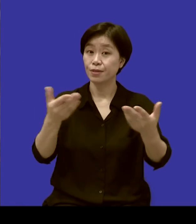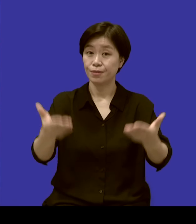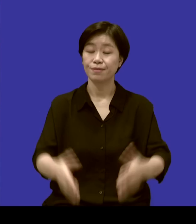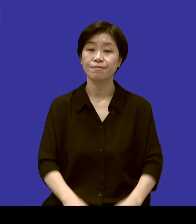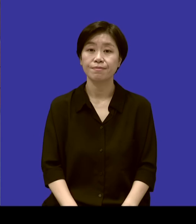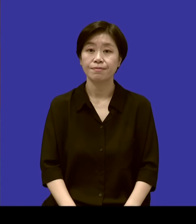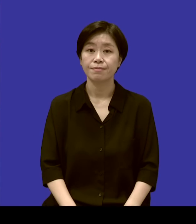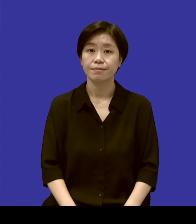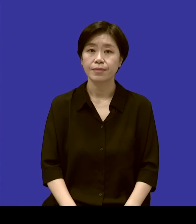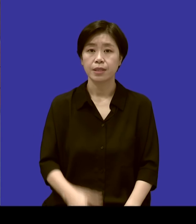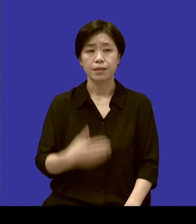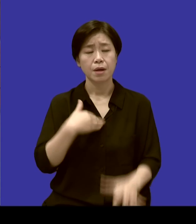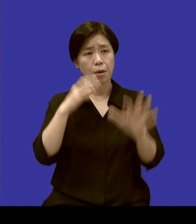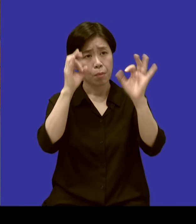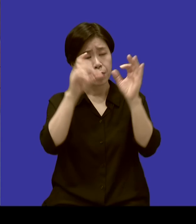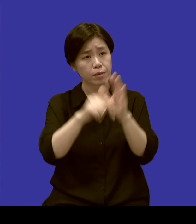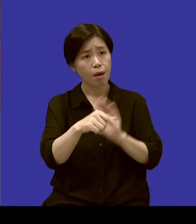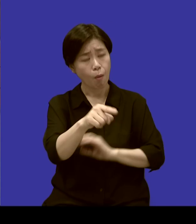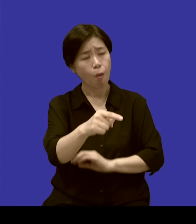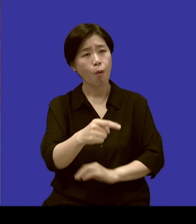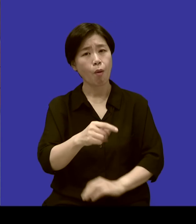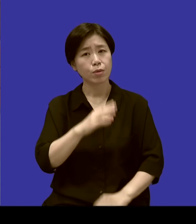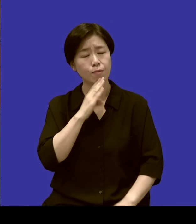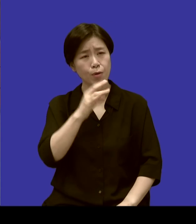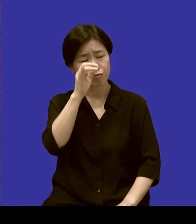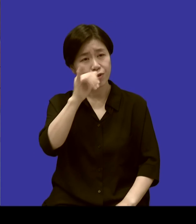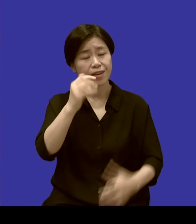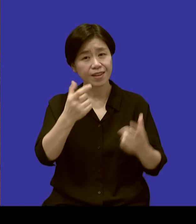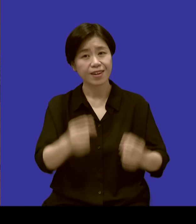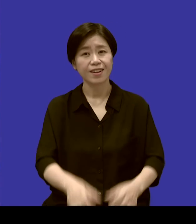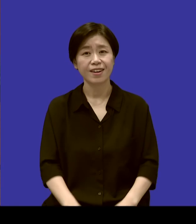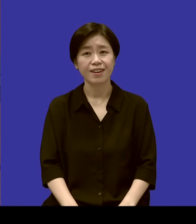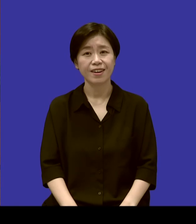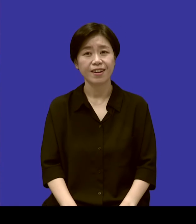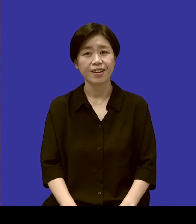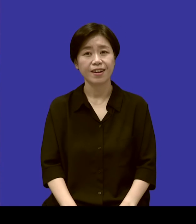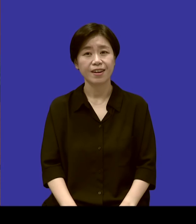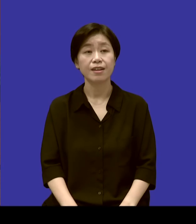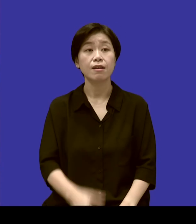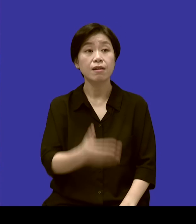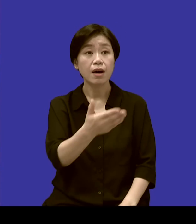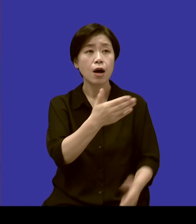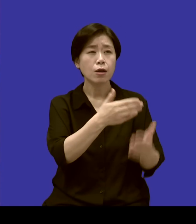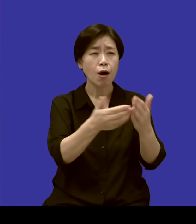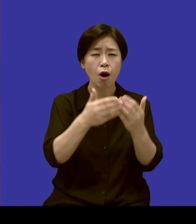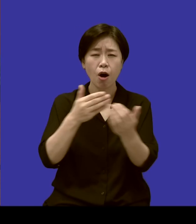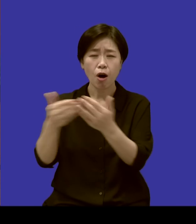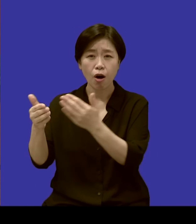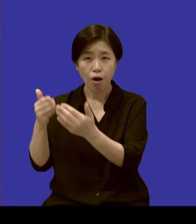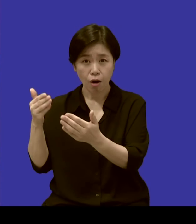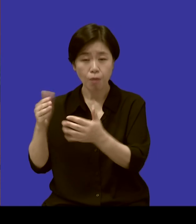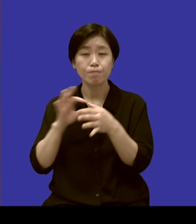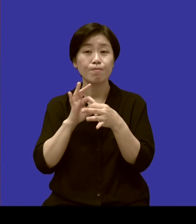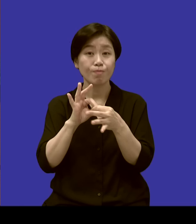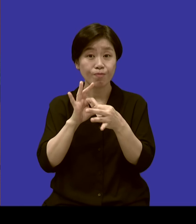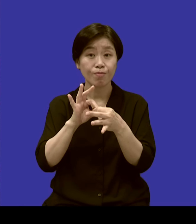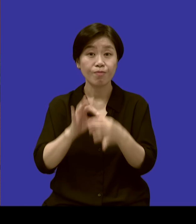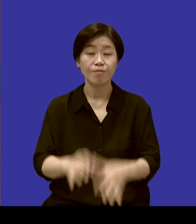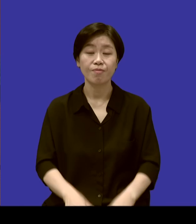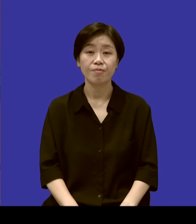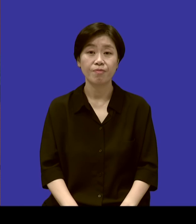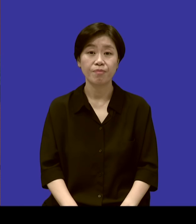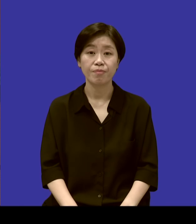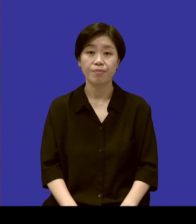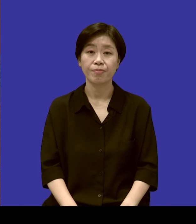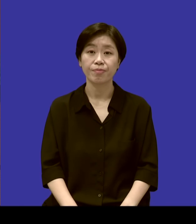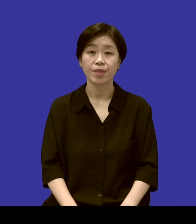권사님 보면서 그냥 원더우먼을 한번 뵌 것 같아요. 저요? 예, 정말 많은 과정, 본인이 경험했던 많은 과정을 통해서 정말